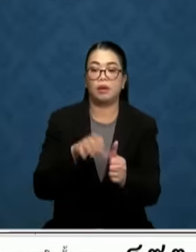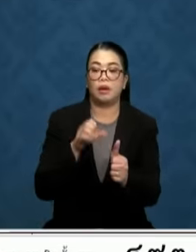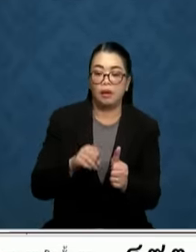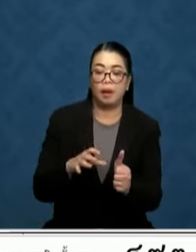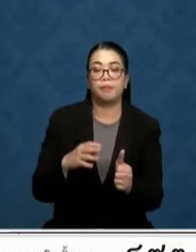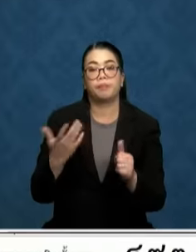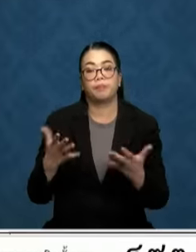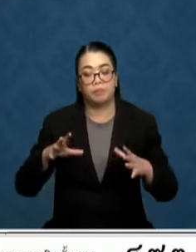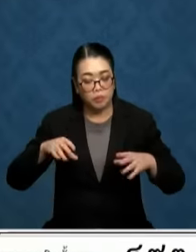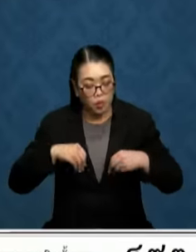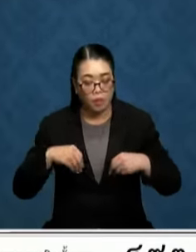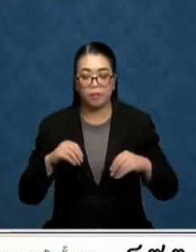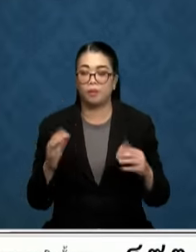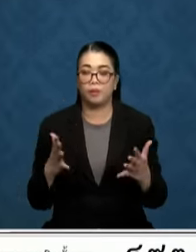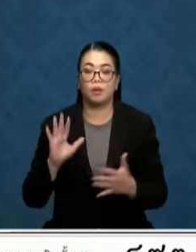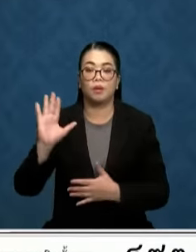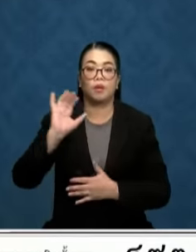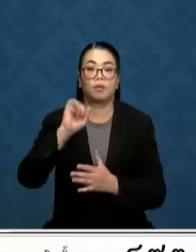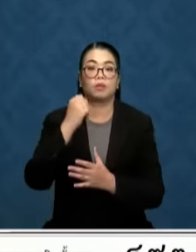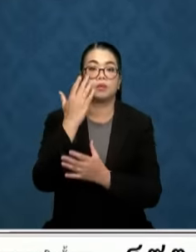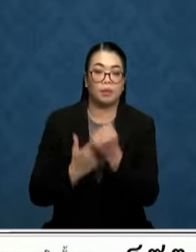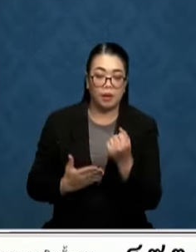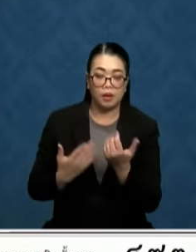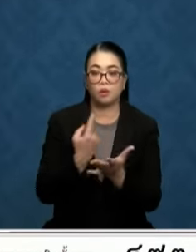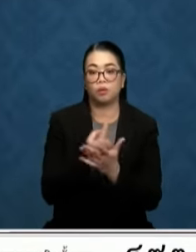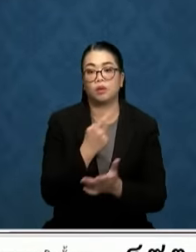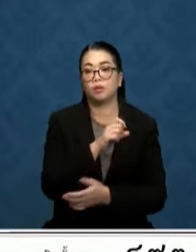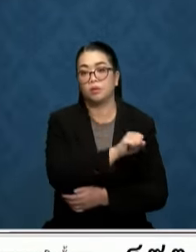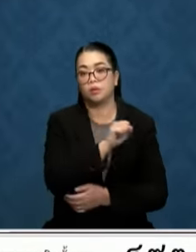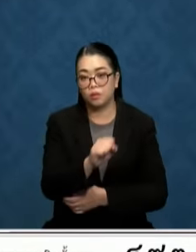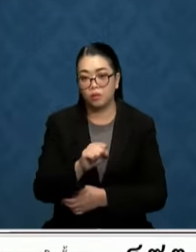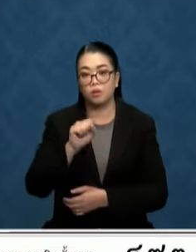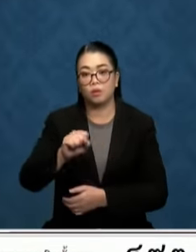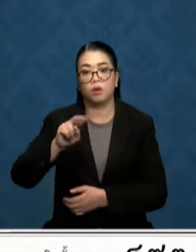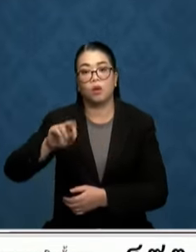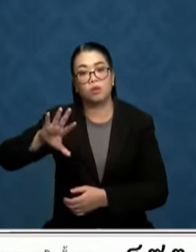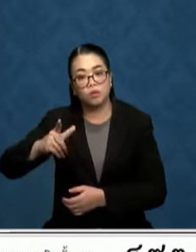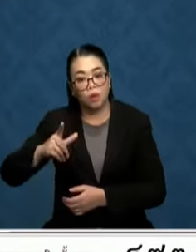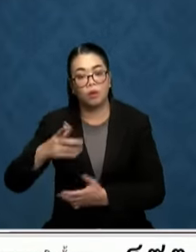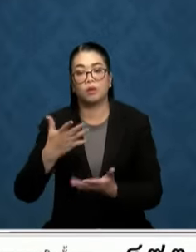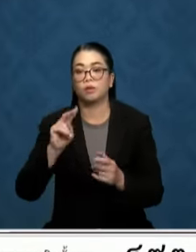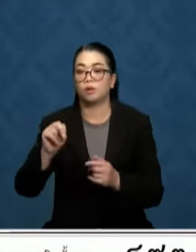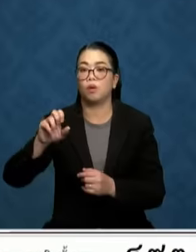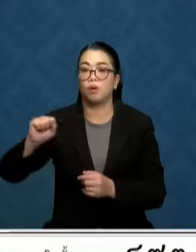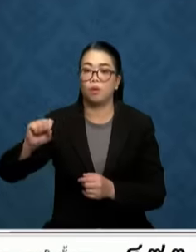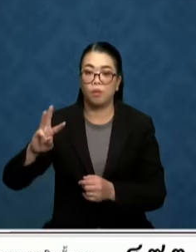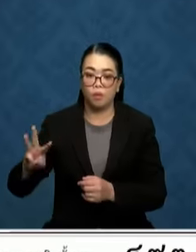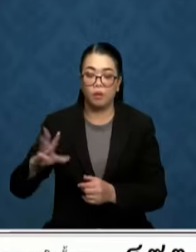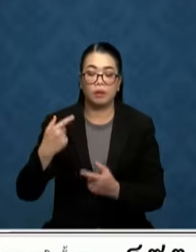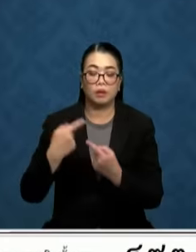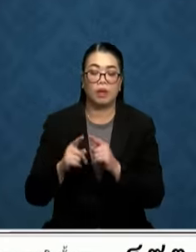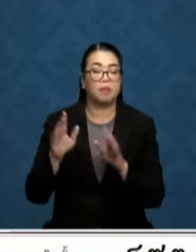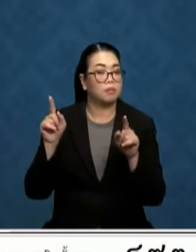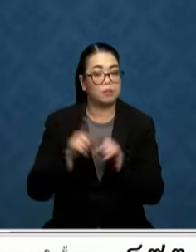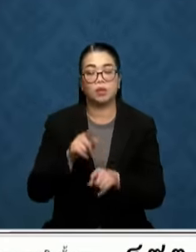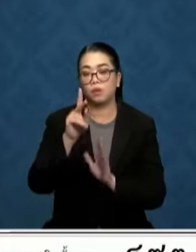และยินยอมของสภาผู้แทนรศดอน สภานิติบัหัตก็ถือเป็กฎหมายที่ใช้บงคับในก